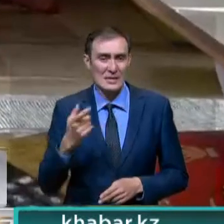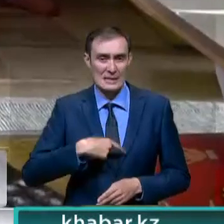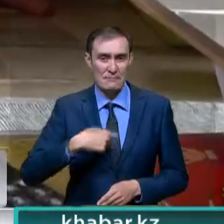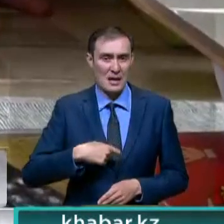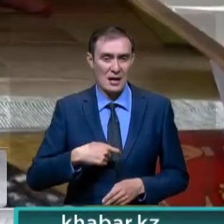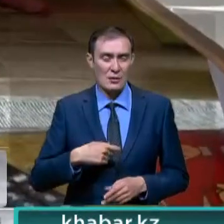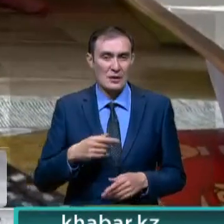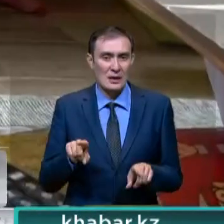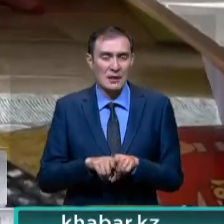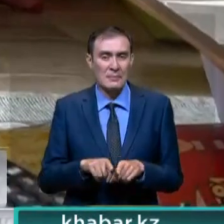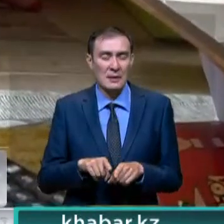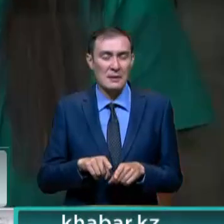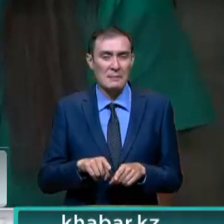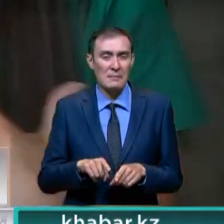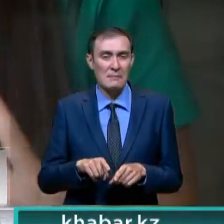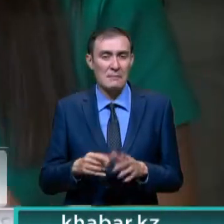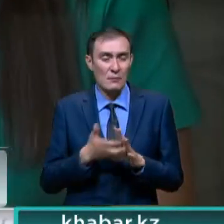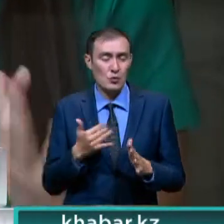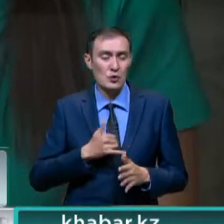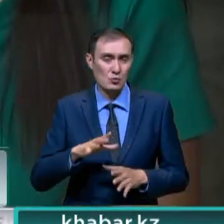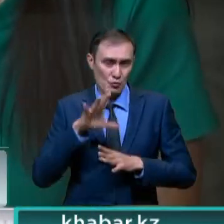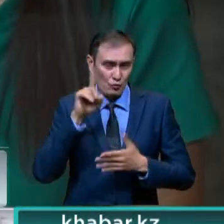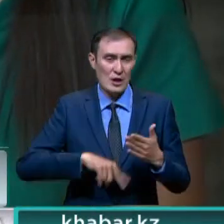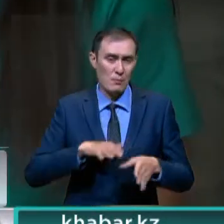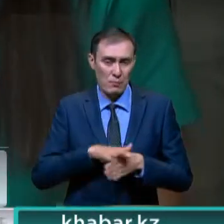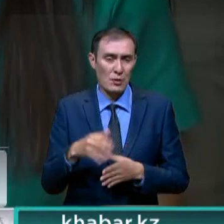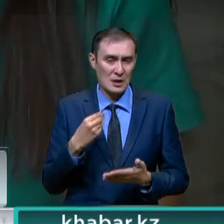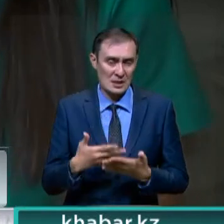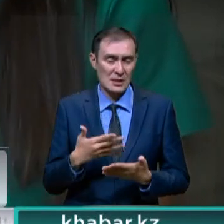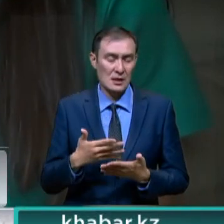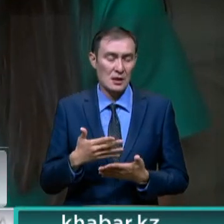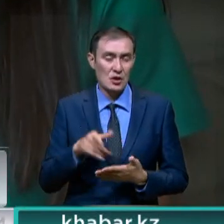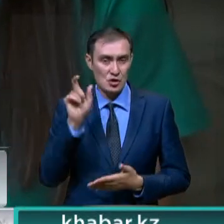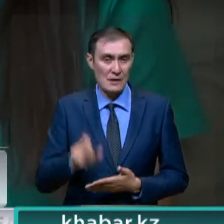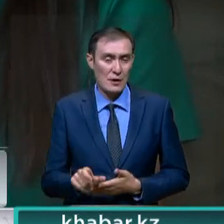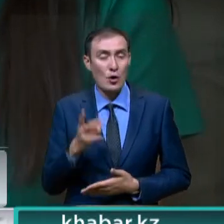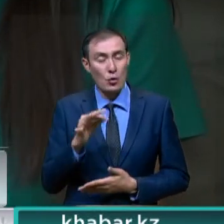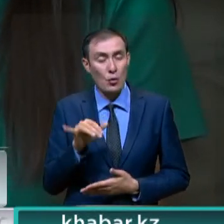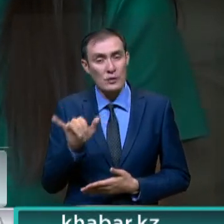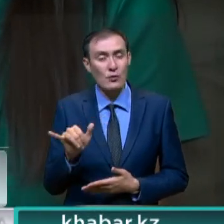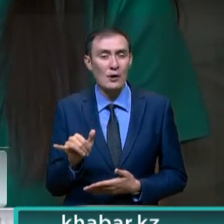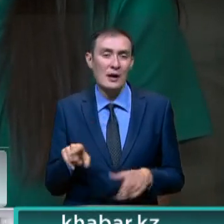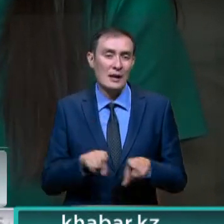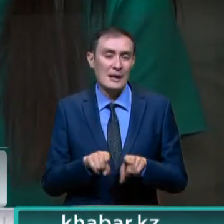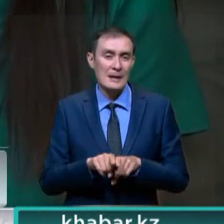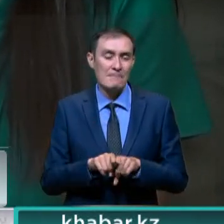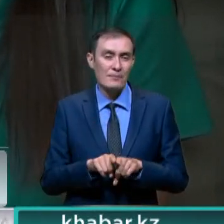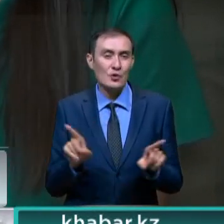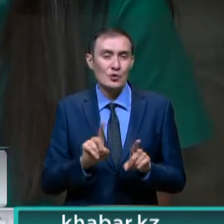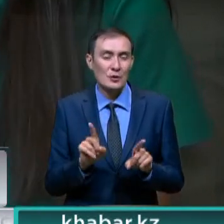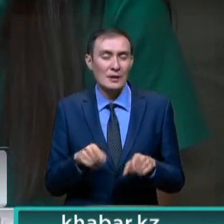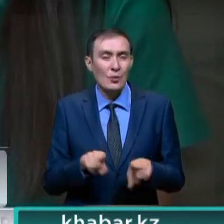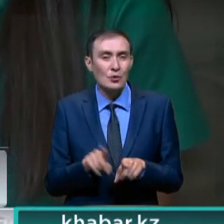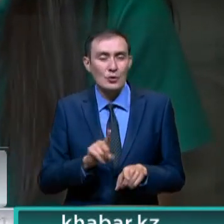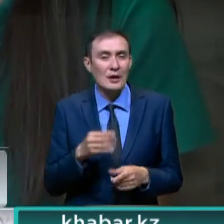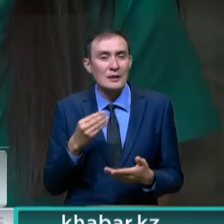считает без него каким-то не таким, как бы Бекнур у нас уверен, что он полноценный и все при нем. Но здесь у него как вот что-то такое, чего